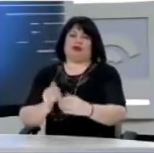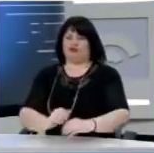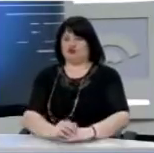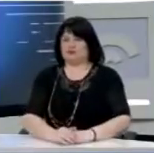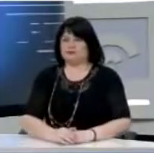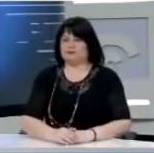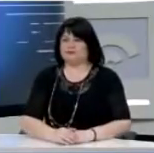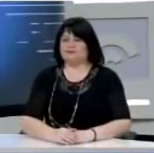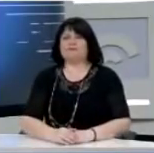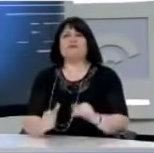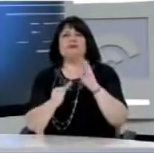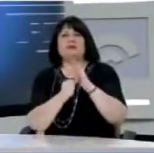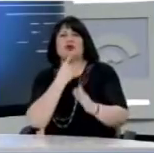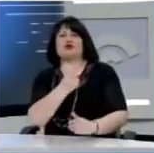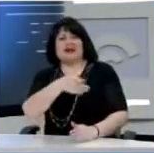Γιατί έχετε πάθει. Ενώ